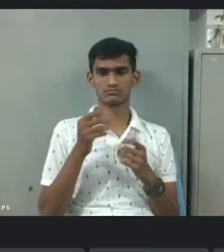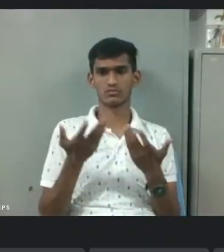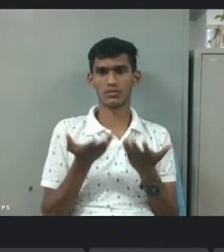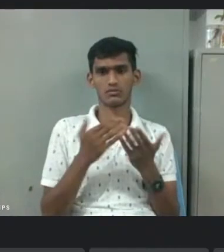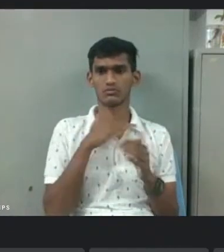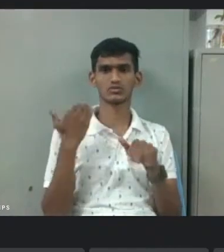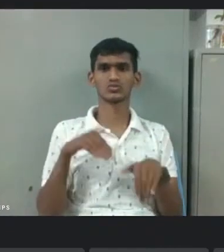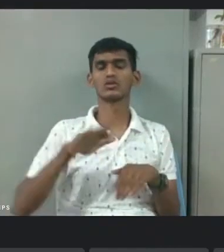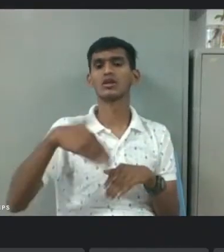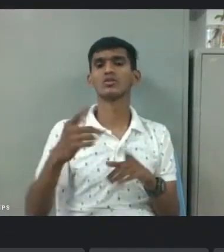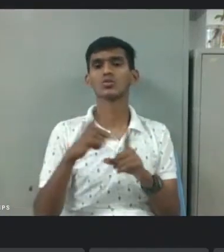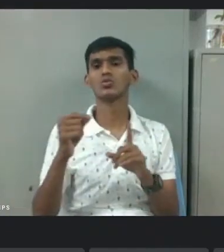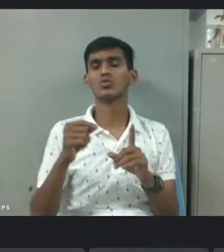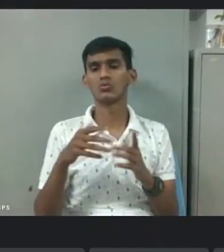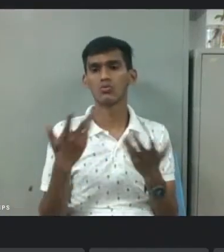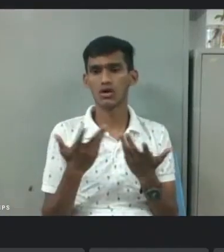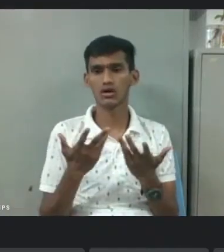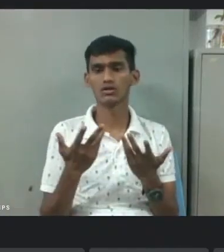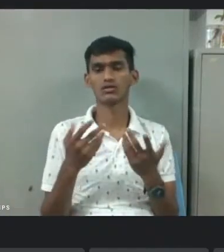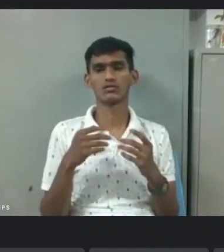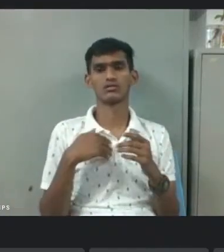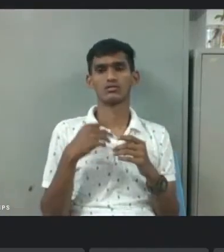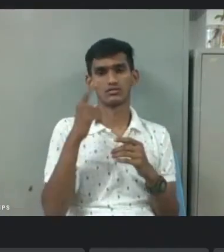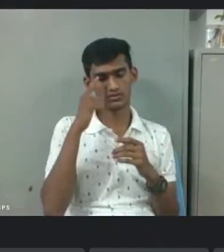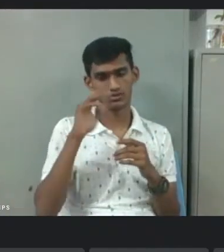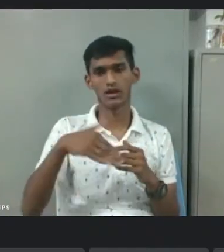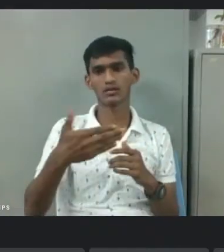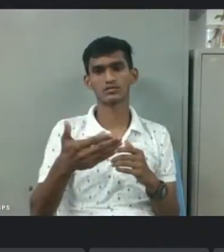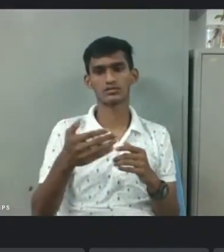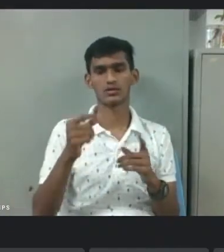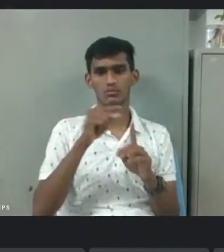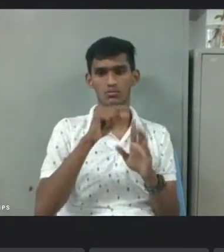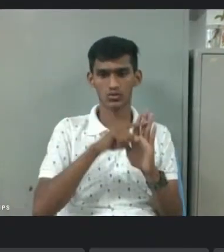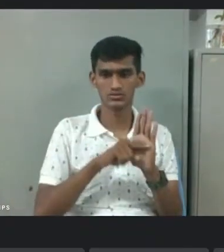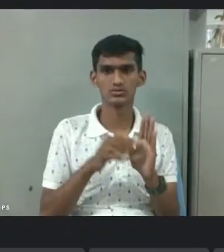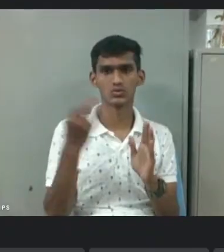പ്രൈവറ്റ് സ്ഥാപനങ്ങളും ഇങ്ങനെയുള്ള സംവിധാനങ്ങൾ തുടങ്ങിയിട്ടുണ്ട്. ഇതിലൊക്കെ ഇതെങ്ങനെ ഉറപ്പുവരുത്തുമെന്ന് ചോദിച്ചാൽ